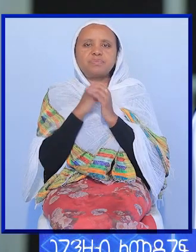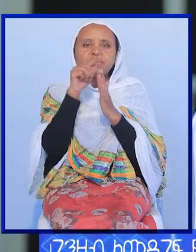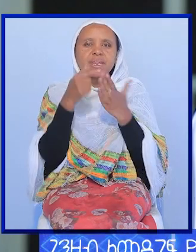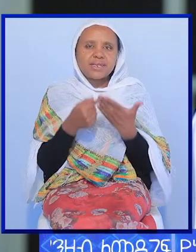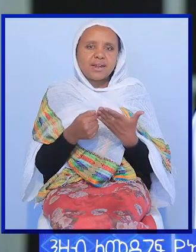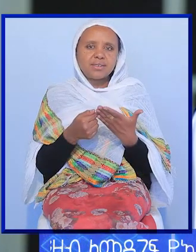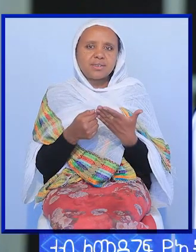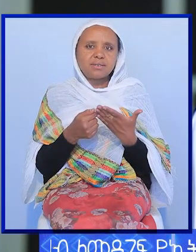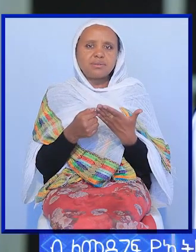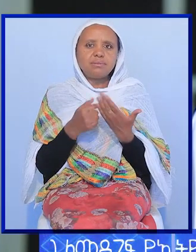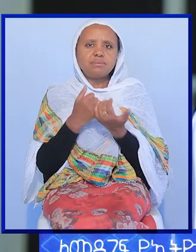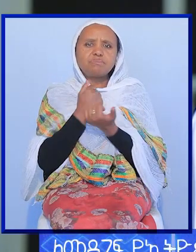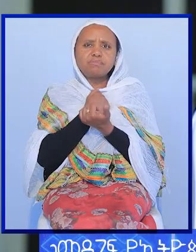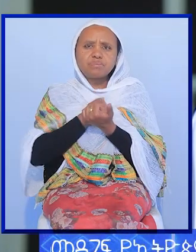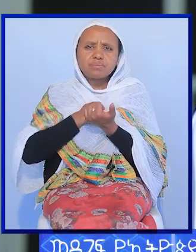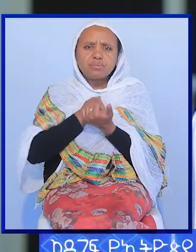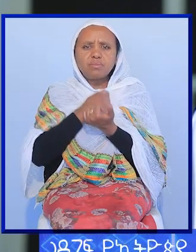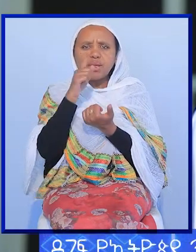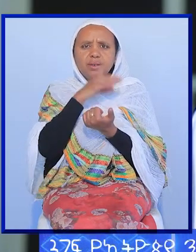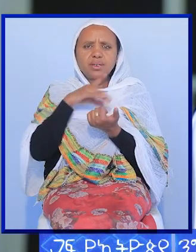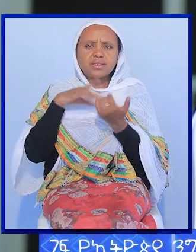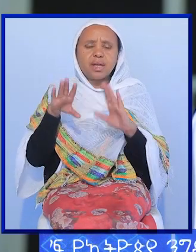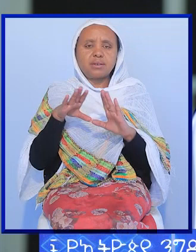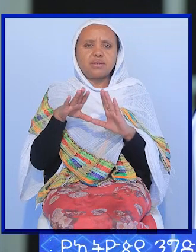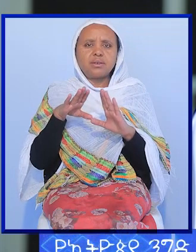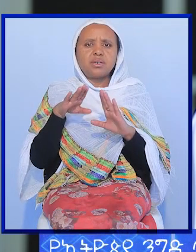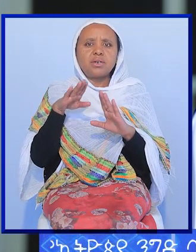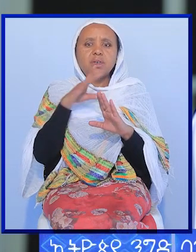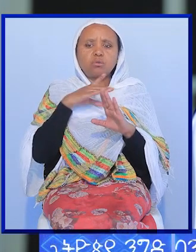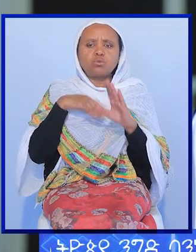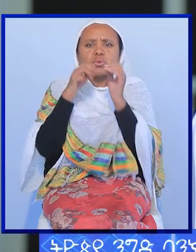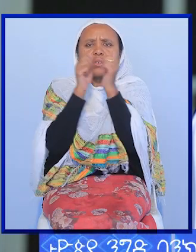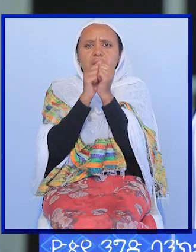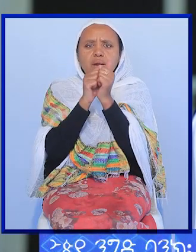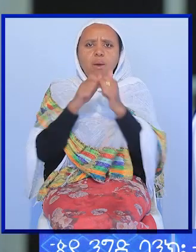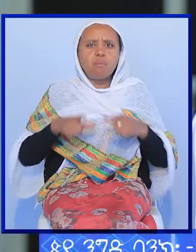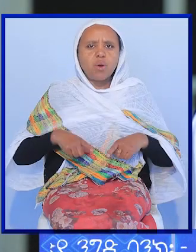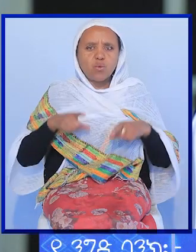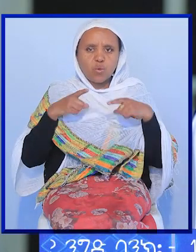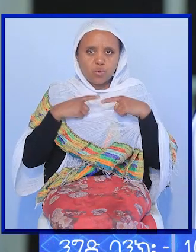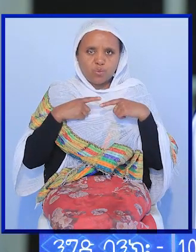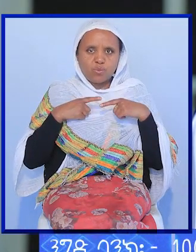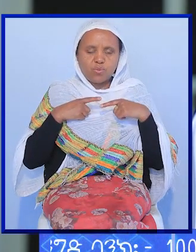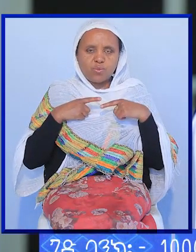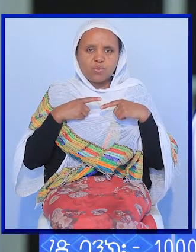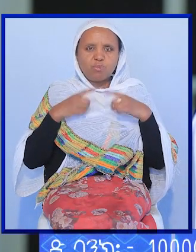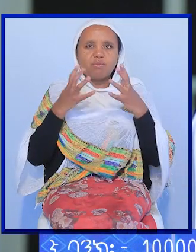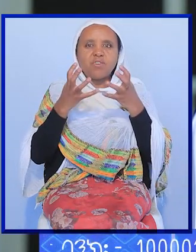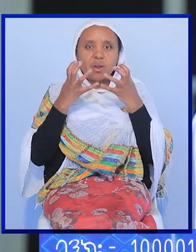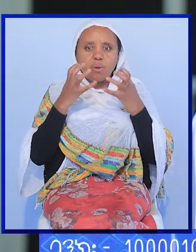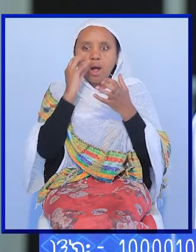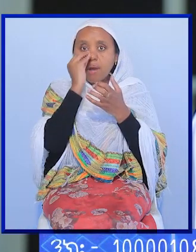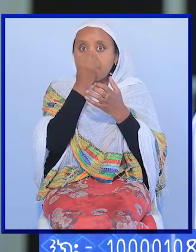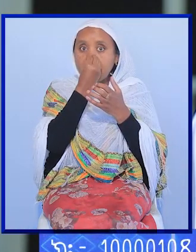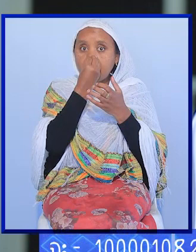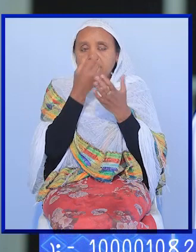ስለዚህ የሚያሳሳው ለአንድ ክርስቲያን ከክርስቶስ ጋር መኖር ነው፣ ከክርስቶስ ጋር መሆን ነው። አበባ እንደዚያ ነው።